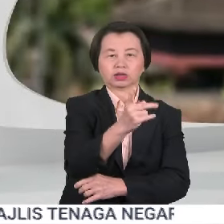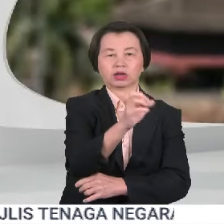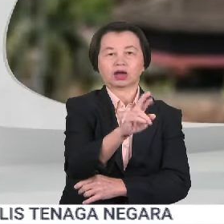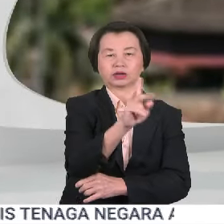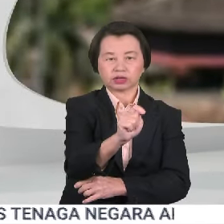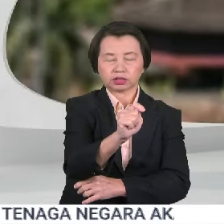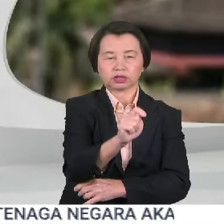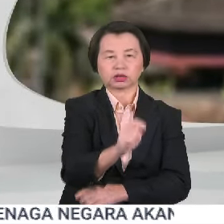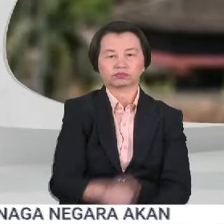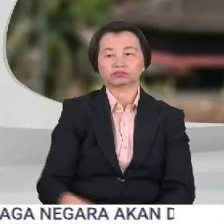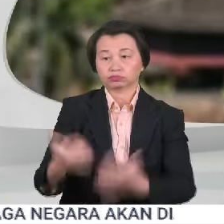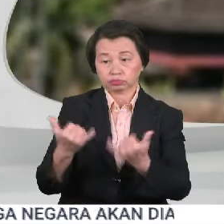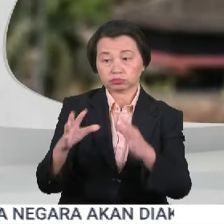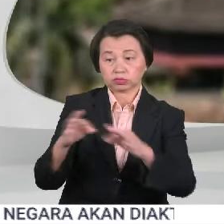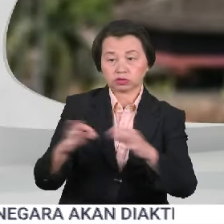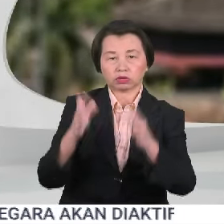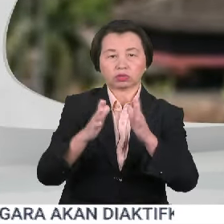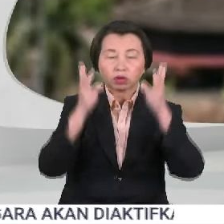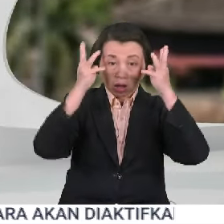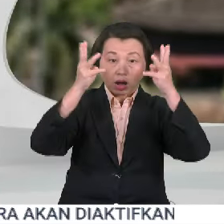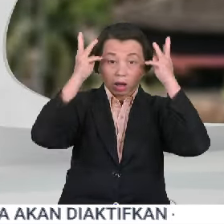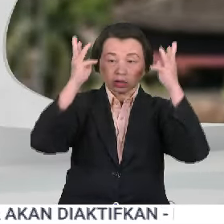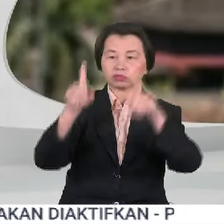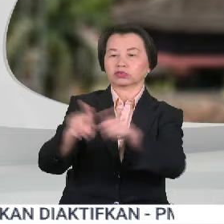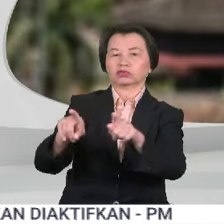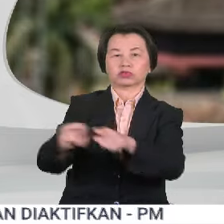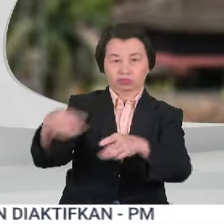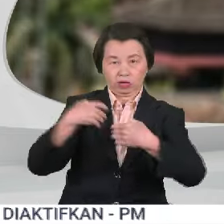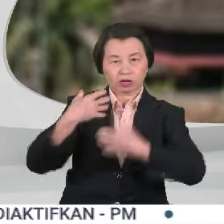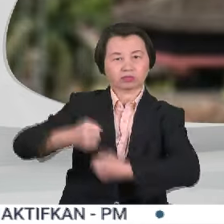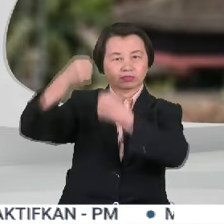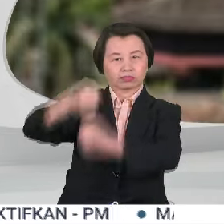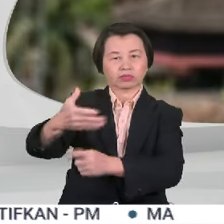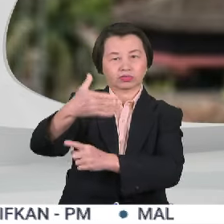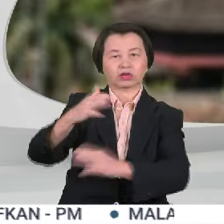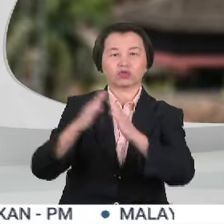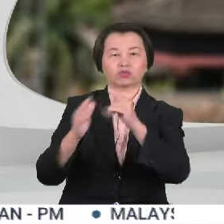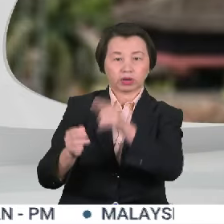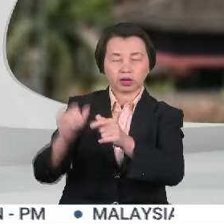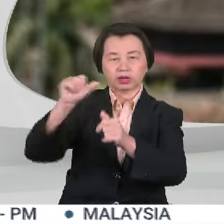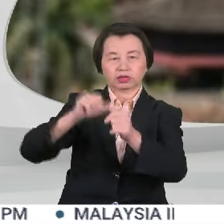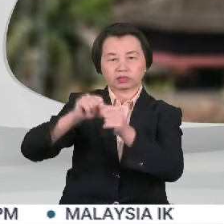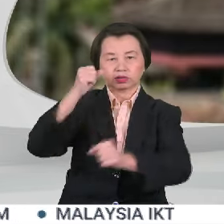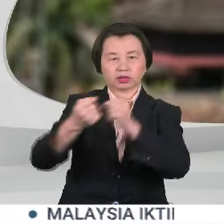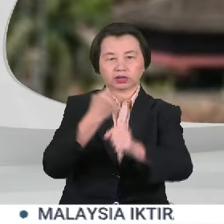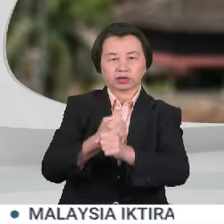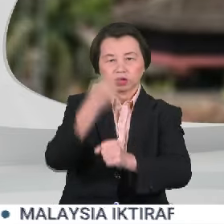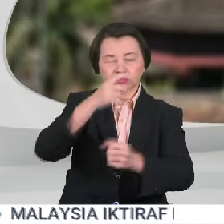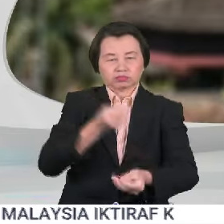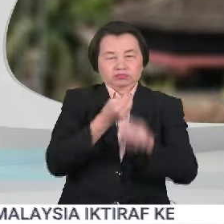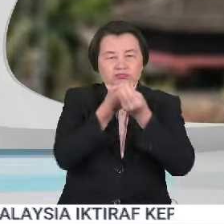pula kisah lelaki orang asli yang tidak pernah ketinggalan mengibarkan jalur Gemilang di rumahnya setiap tahun bagi